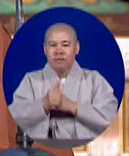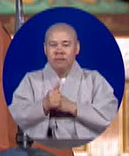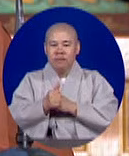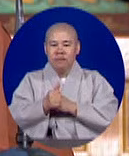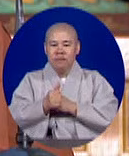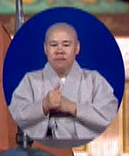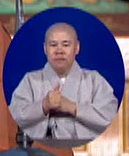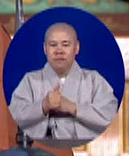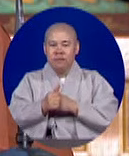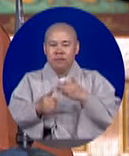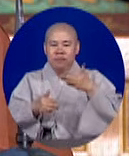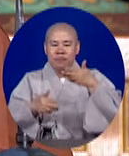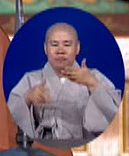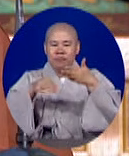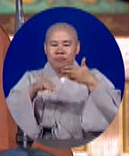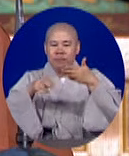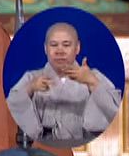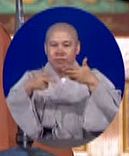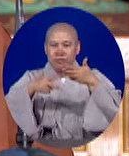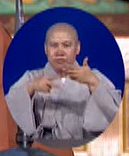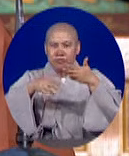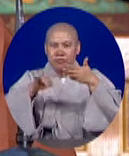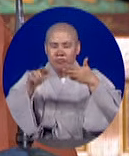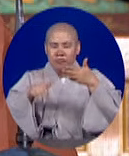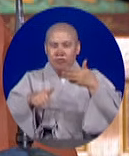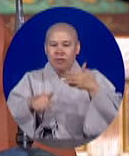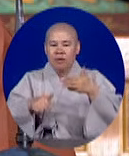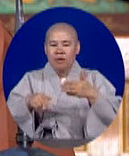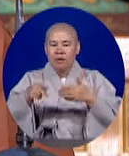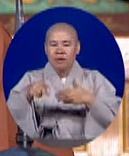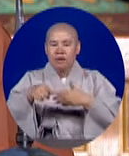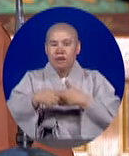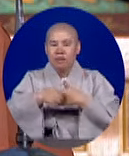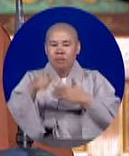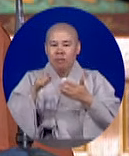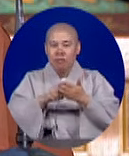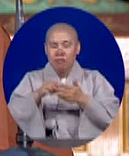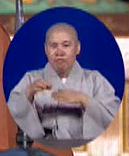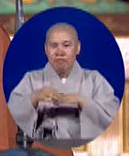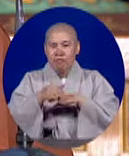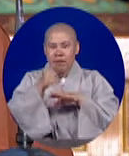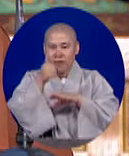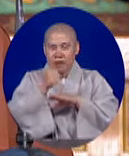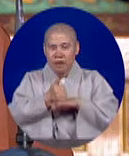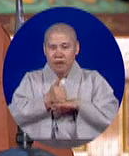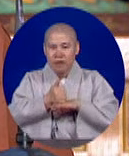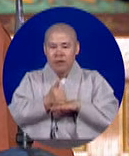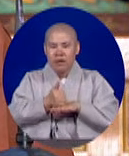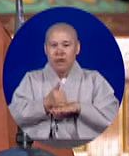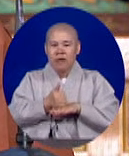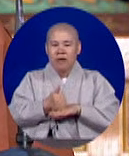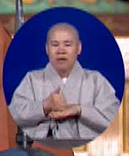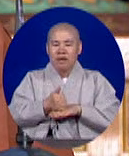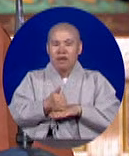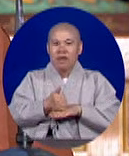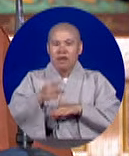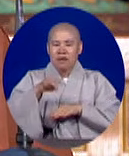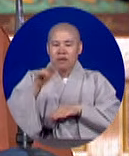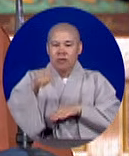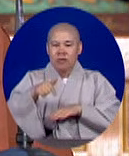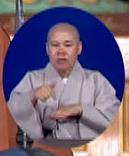그 팔식은 그건 심왕이다. 그래서 식은